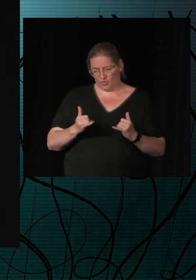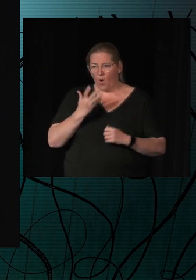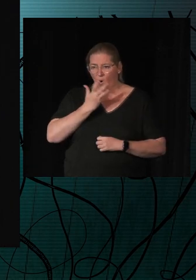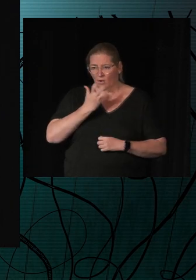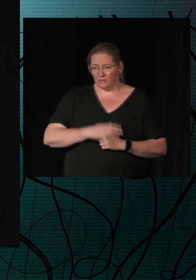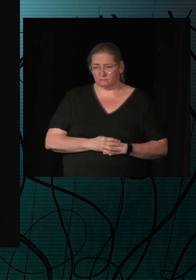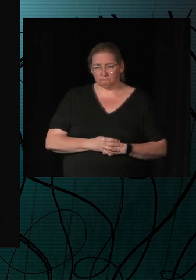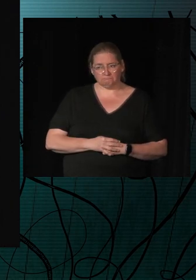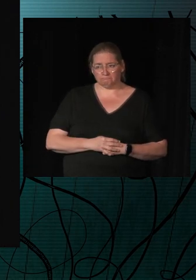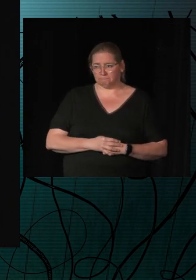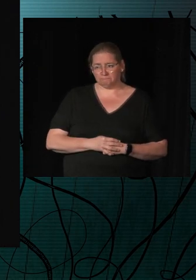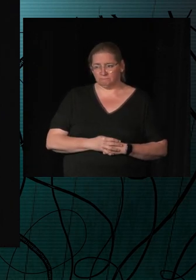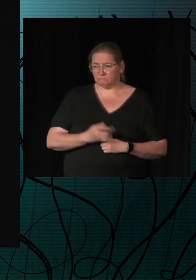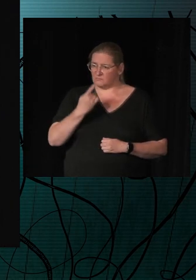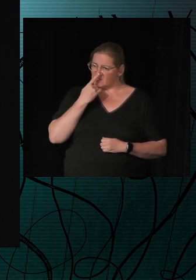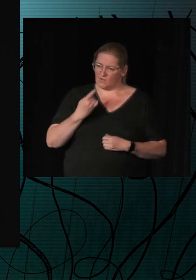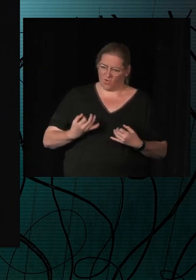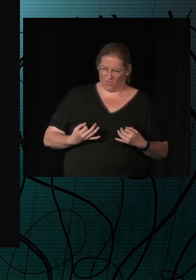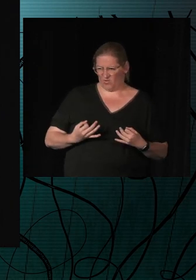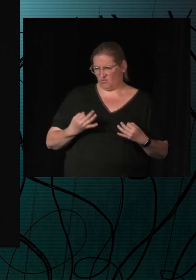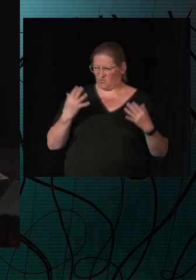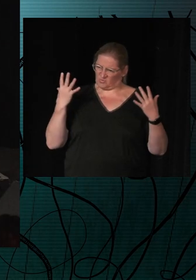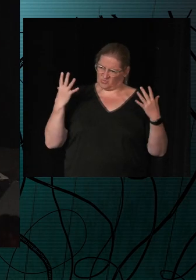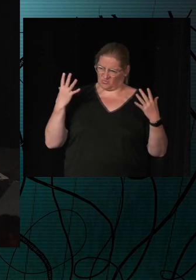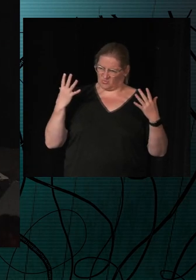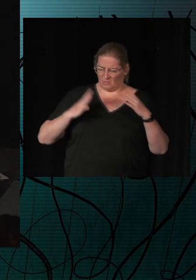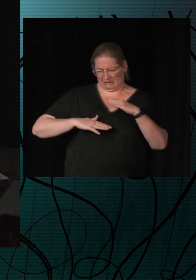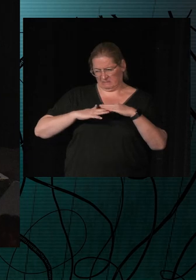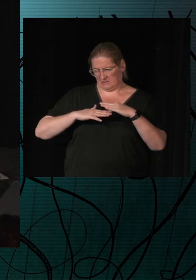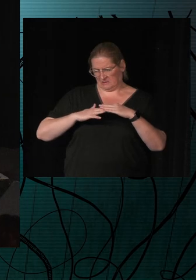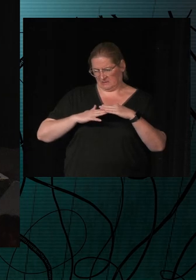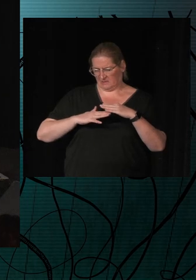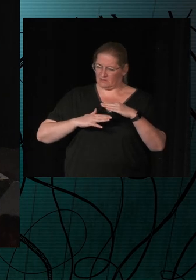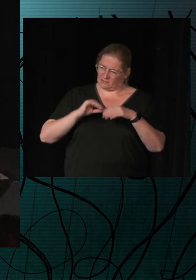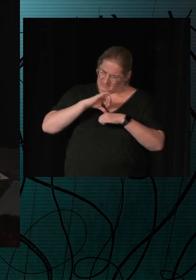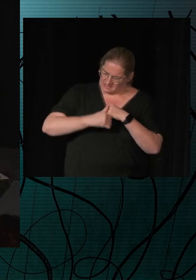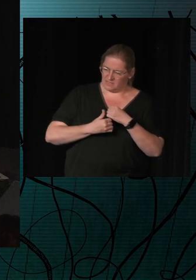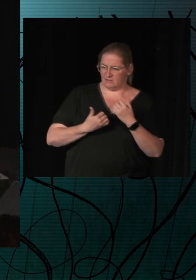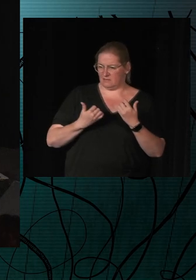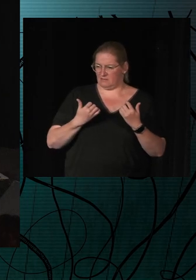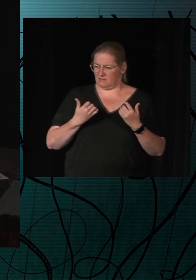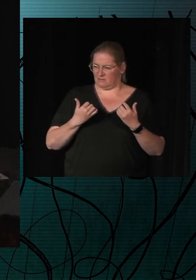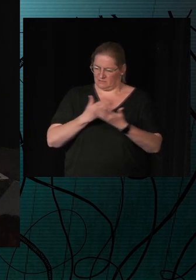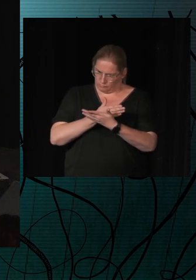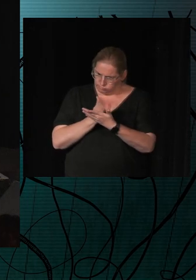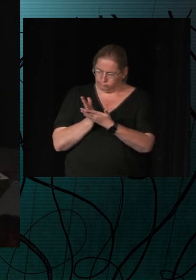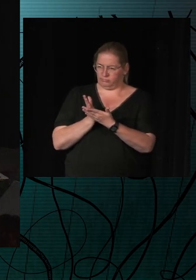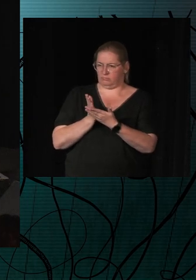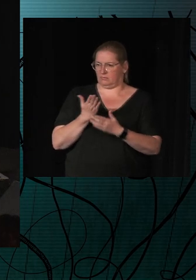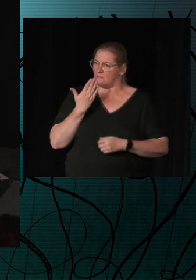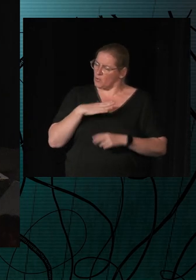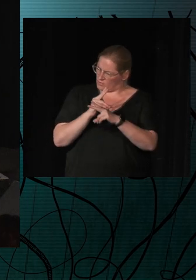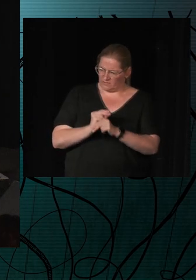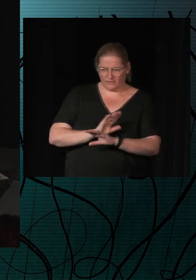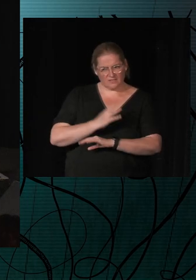ça du coup hyper réducteur et j'aime bien moi les jeux dont on arrive pas forcément à définir le genre directement comme ça parce que en fait c'est